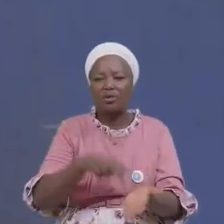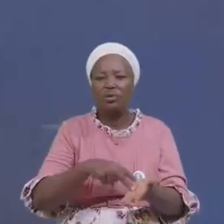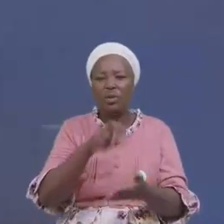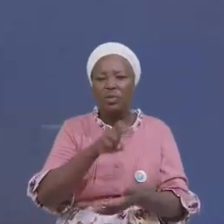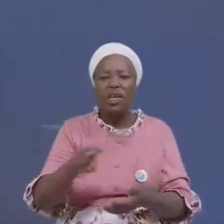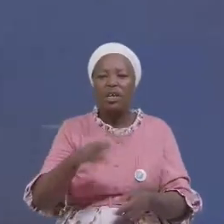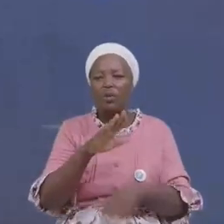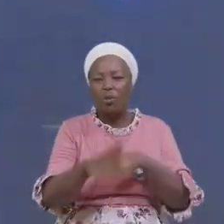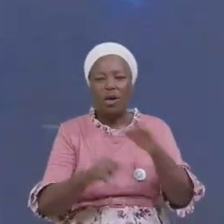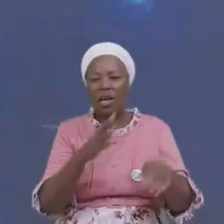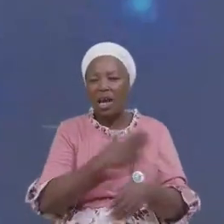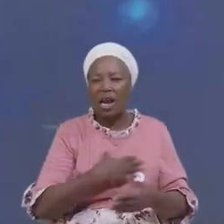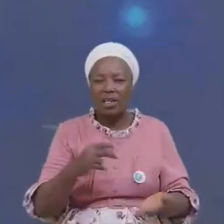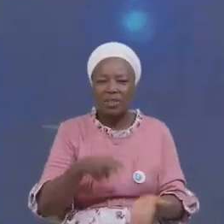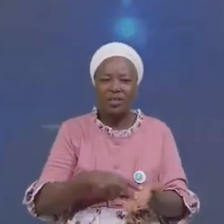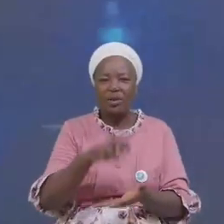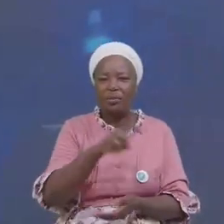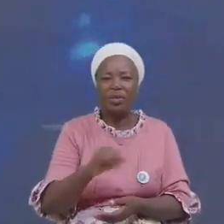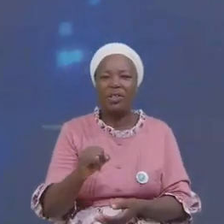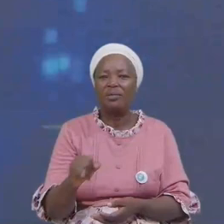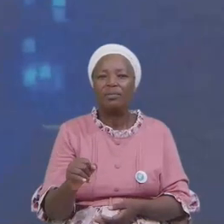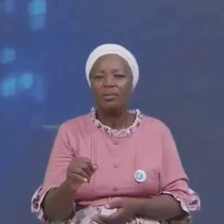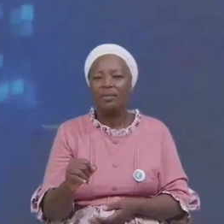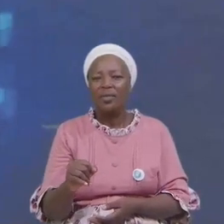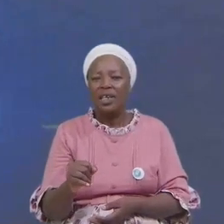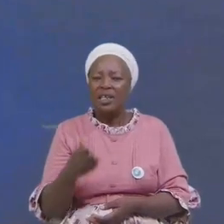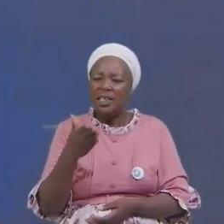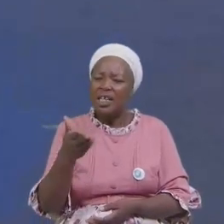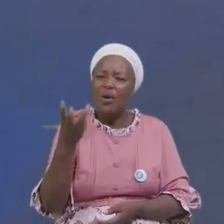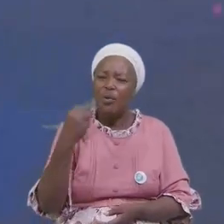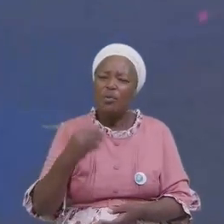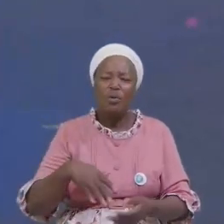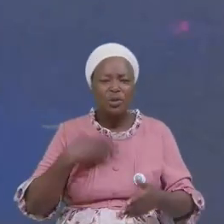marchant, et sautant, il y avait la joie dedans,